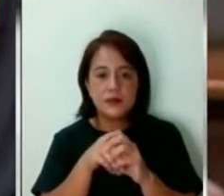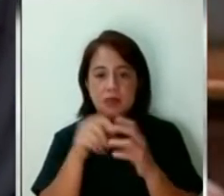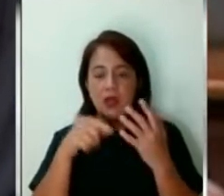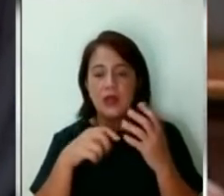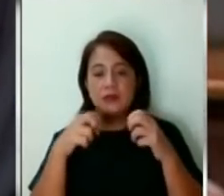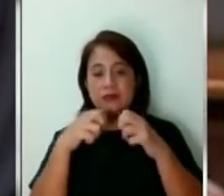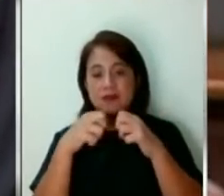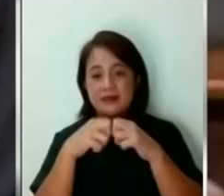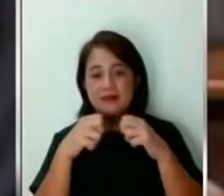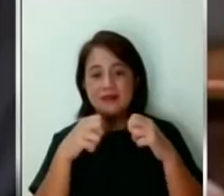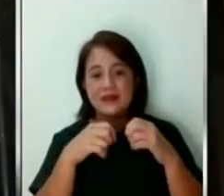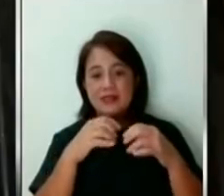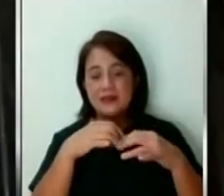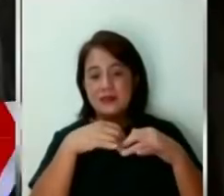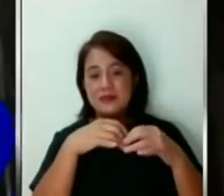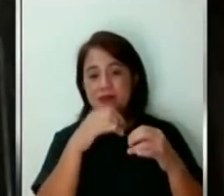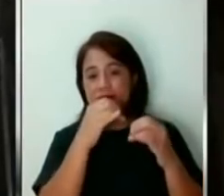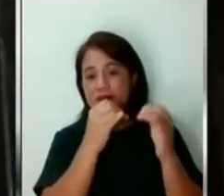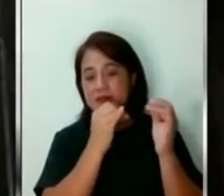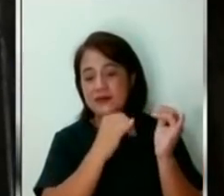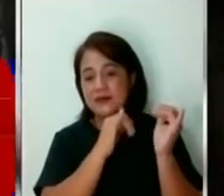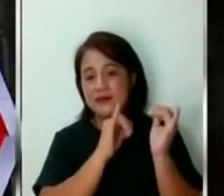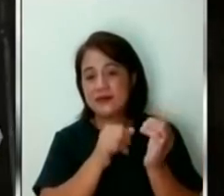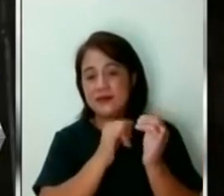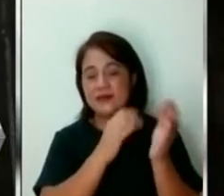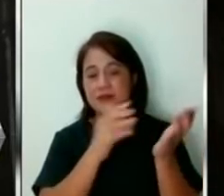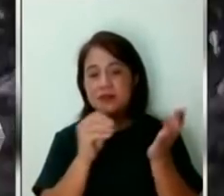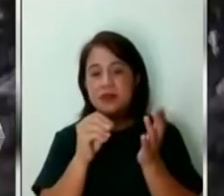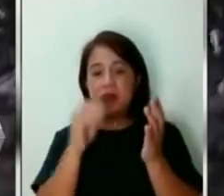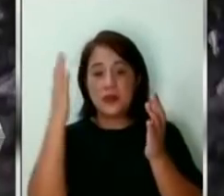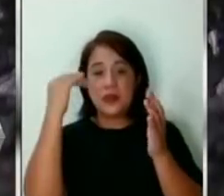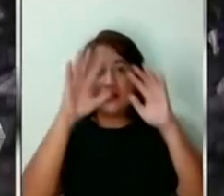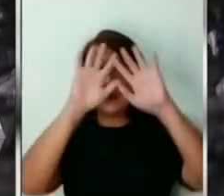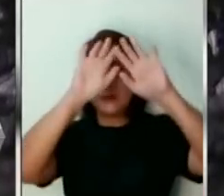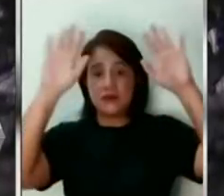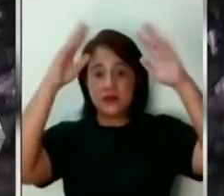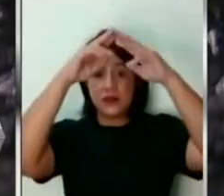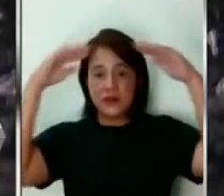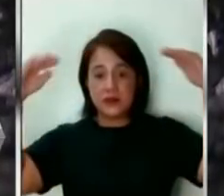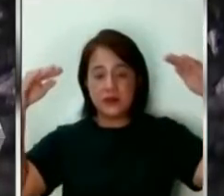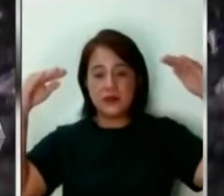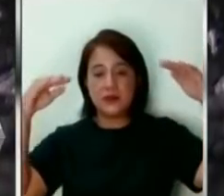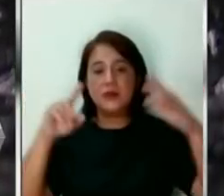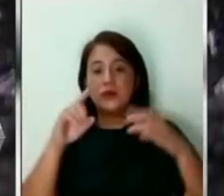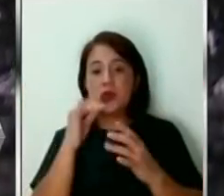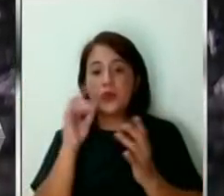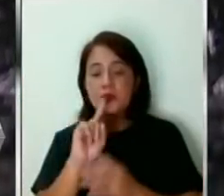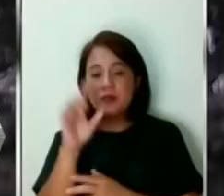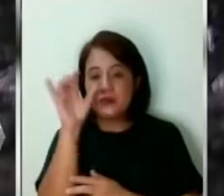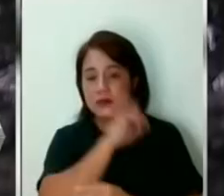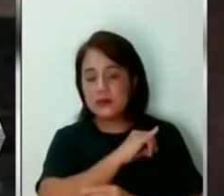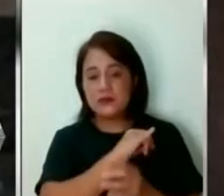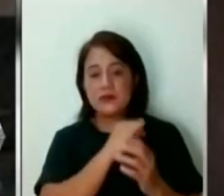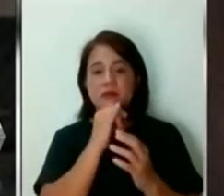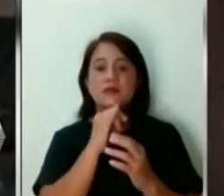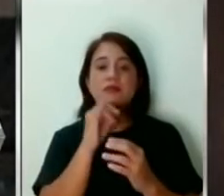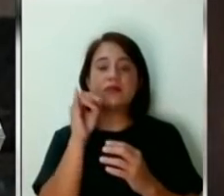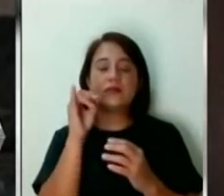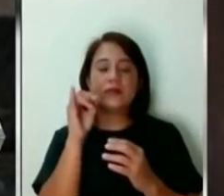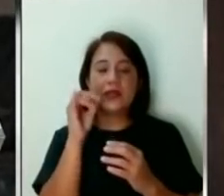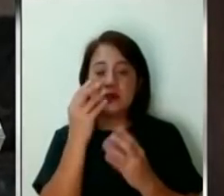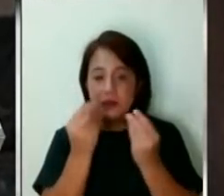installation galing sa kisame. Yung mga debris ng sunog, mga abo. At